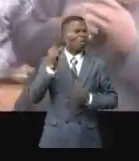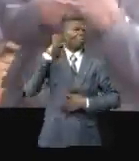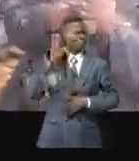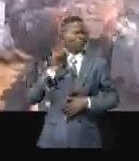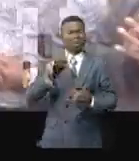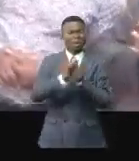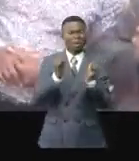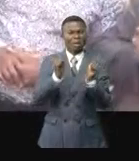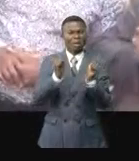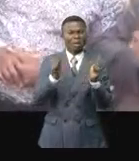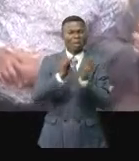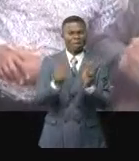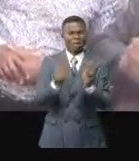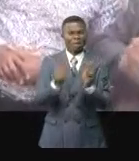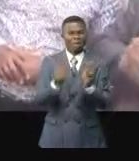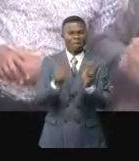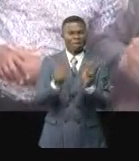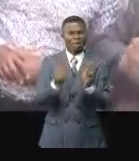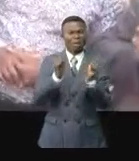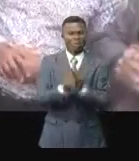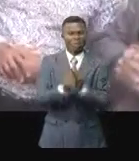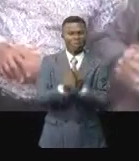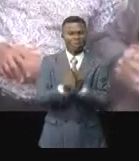du glissement de terrain, le numéro